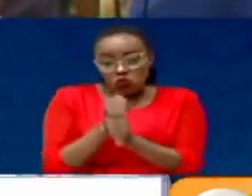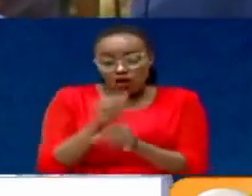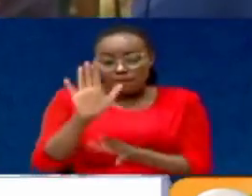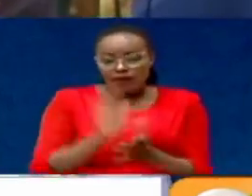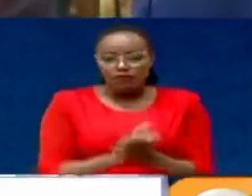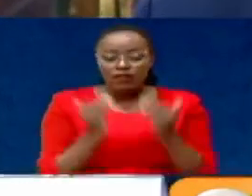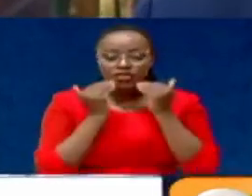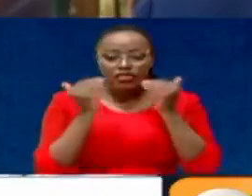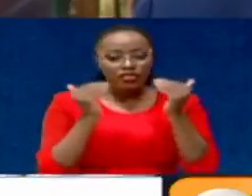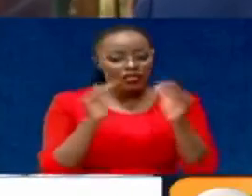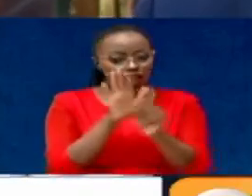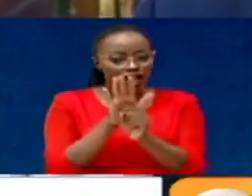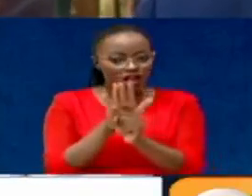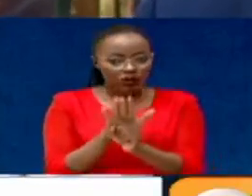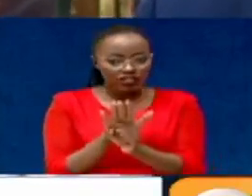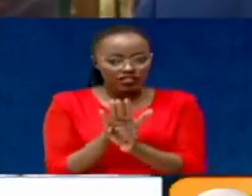nashukuru